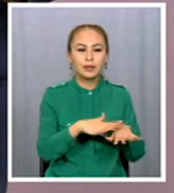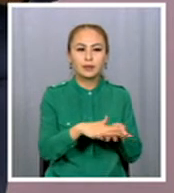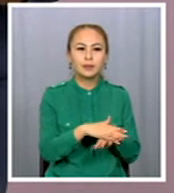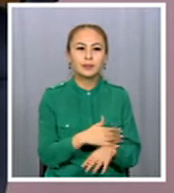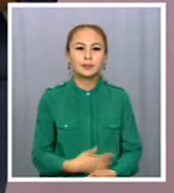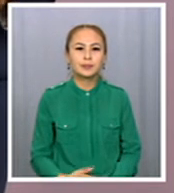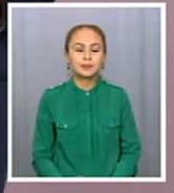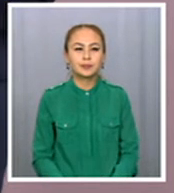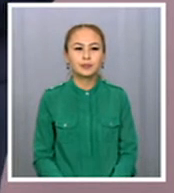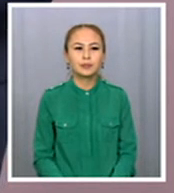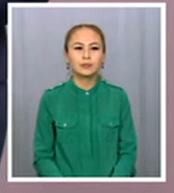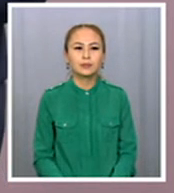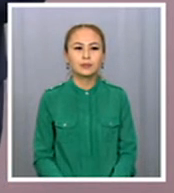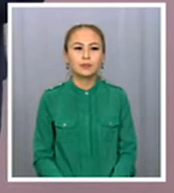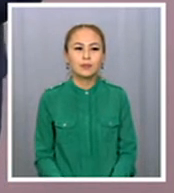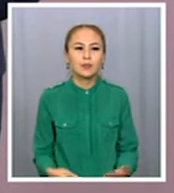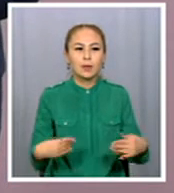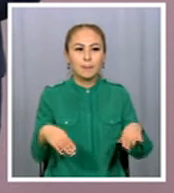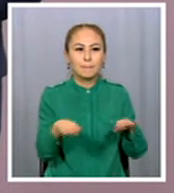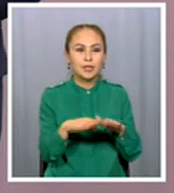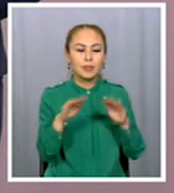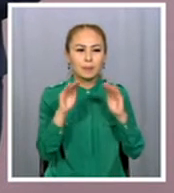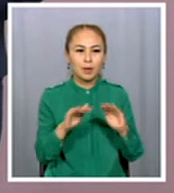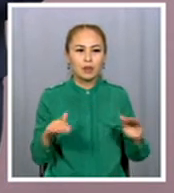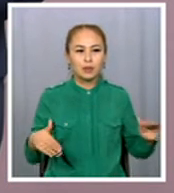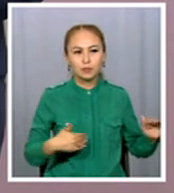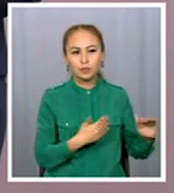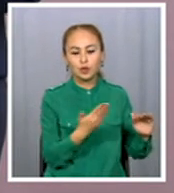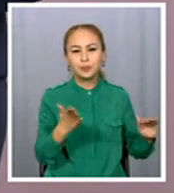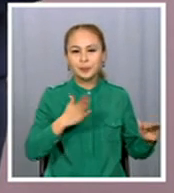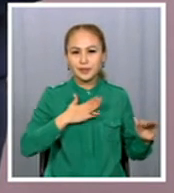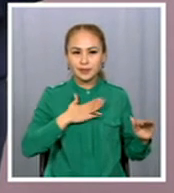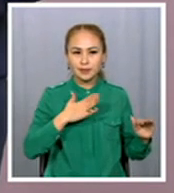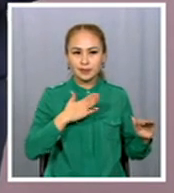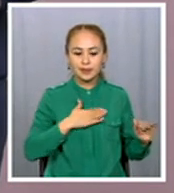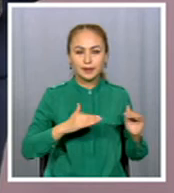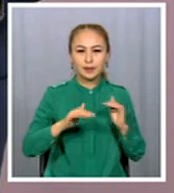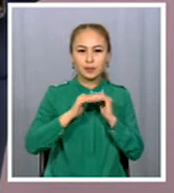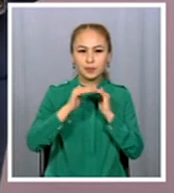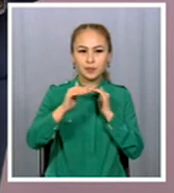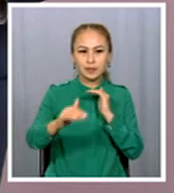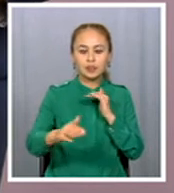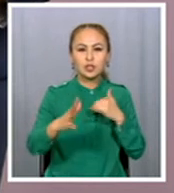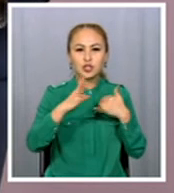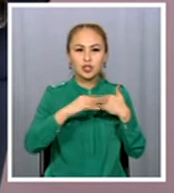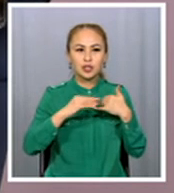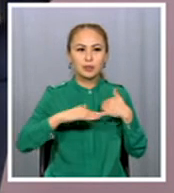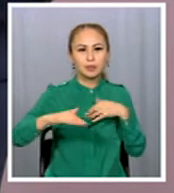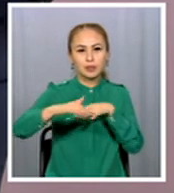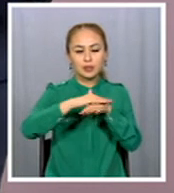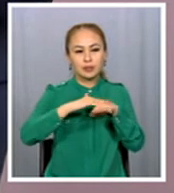Ойпаты. Міне балалар, бұл біздің еліміздің жер бедері.